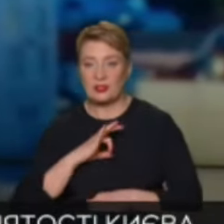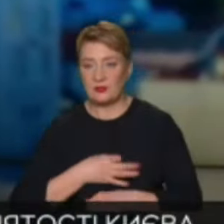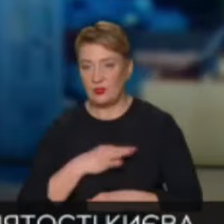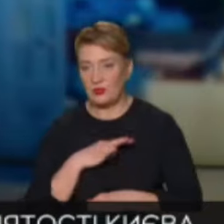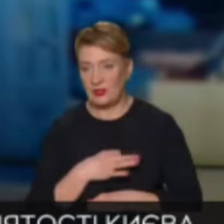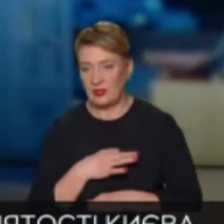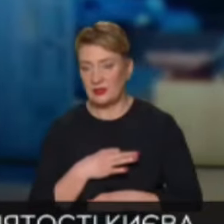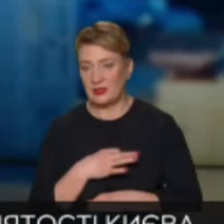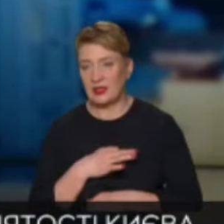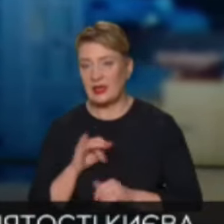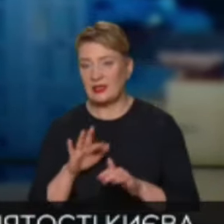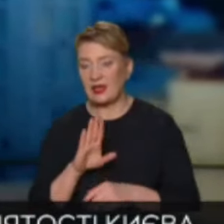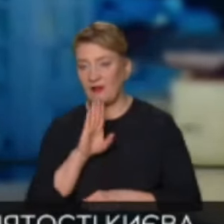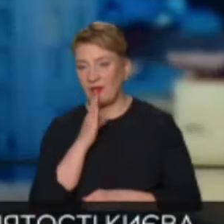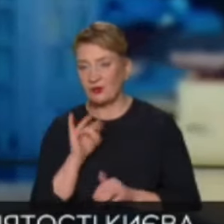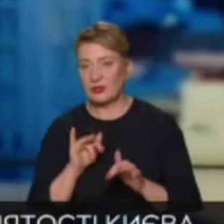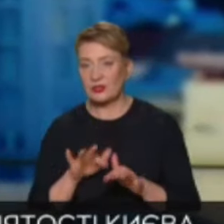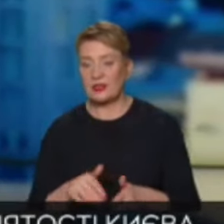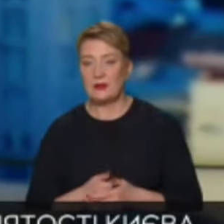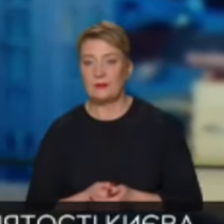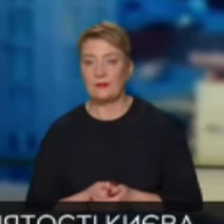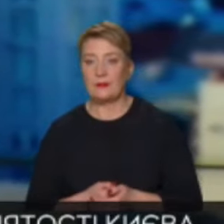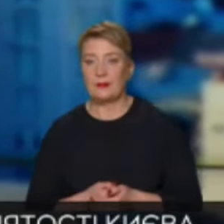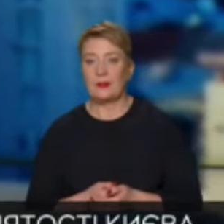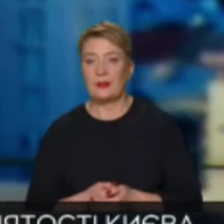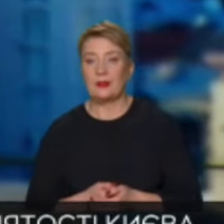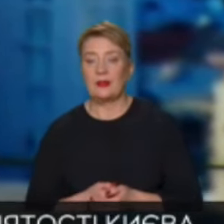збойницькими діями ворожих сил. Це от я зараз цитую, просто щоб ви